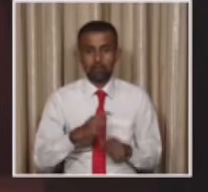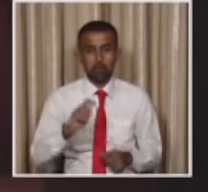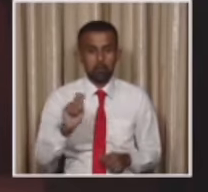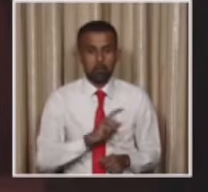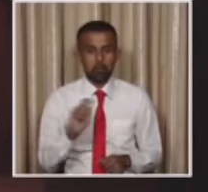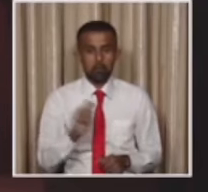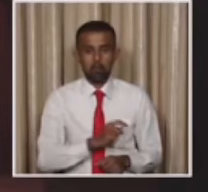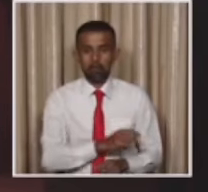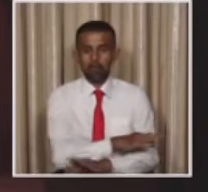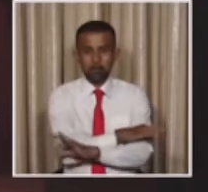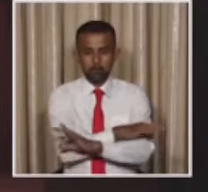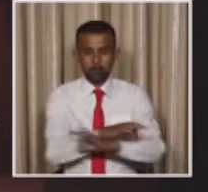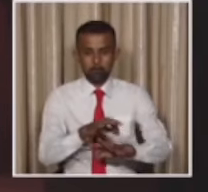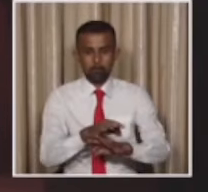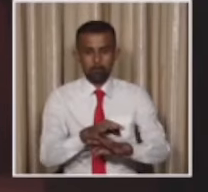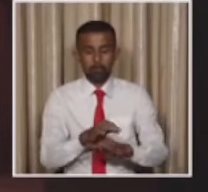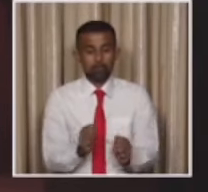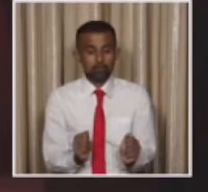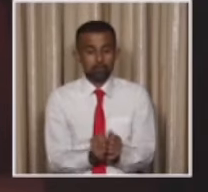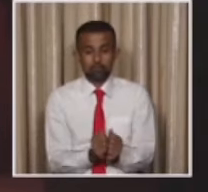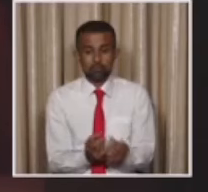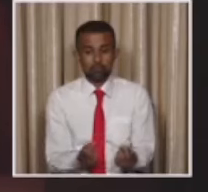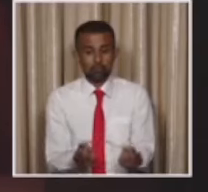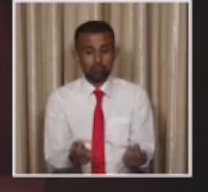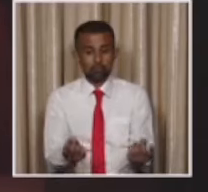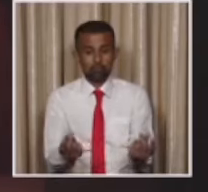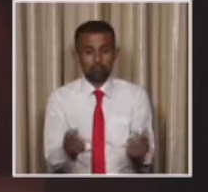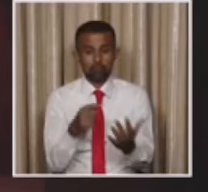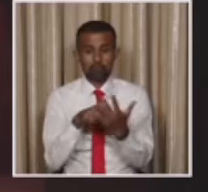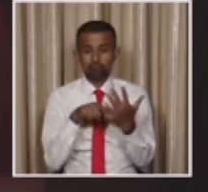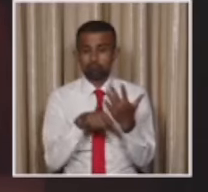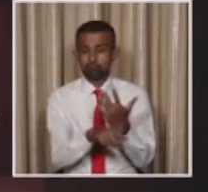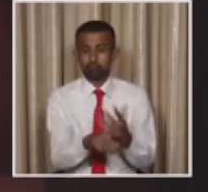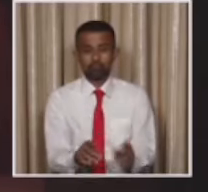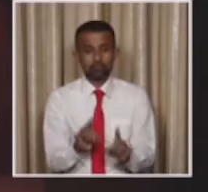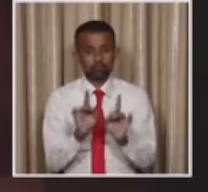කරගැනීමේ ක්‍රමවේදය වඩාත් කාර්යක්ෂමව, වඩාත් විනිවිද භාවයෙන් යුක්තව